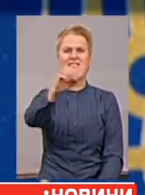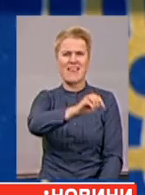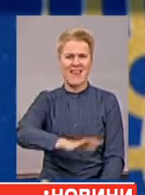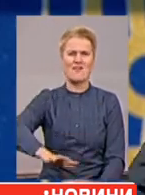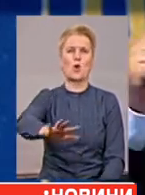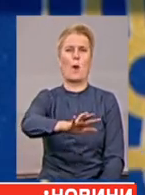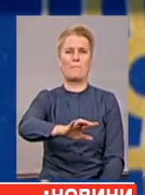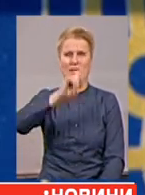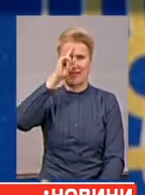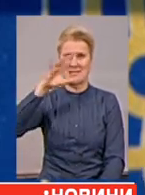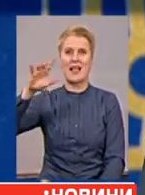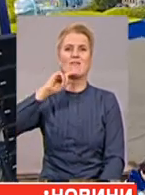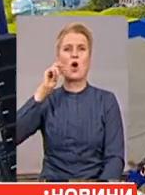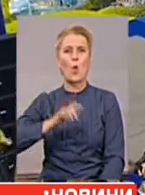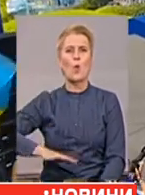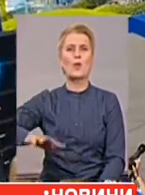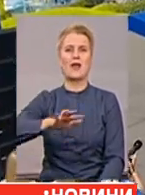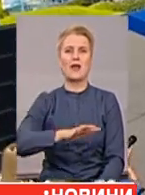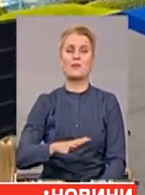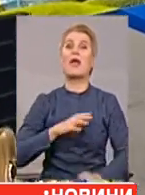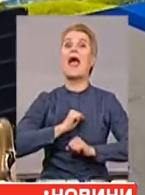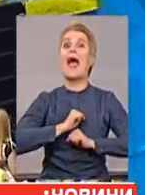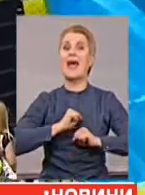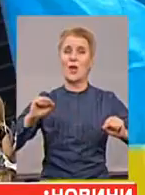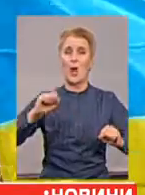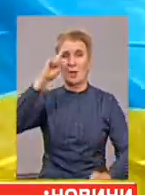Європі і слава Україні!